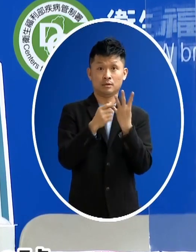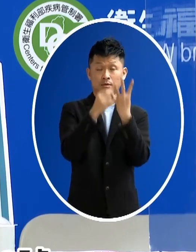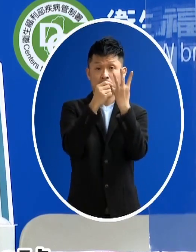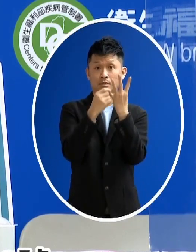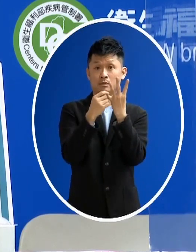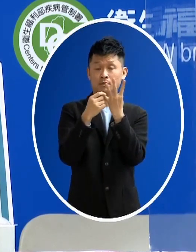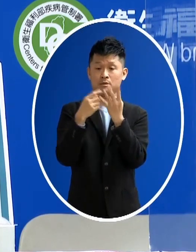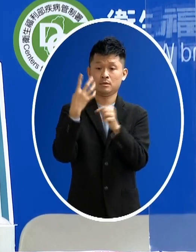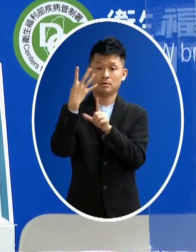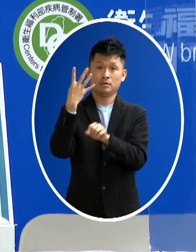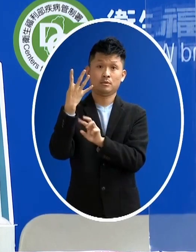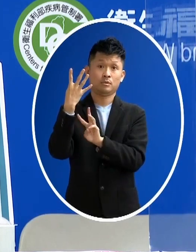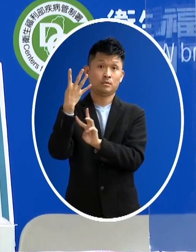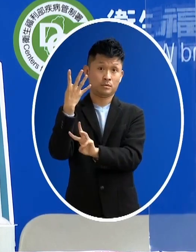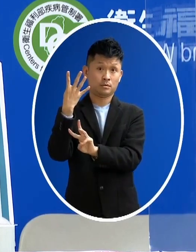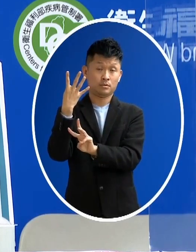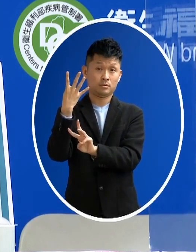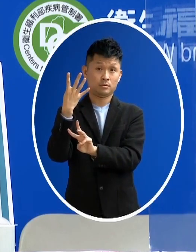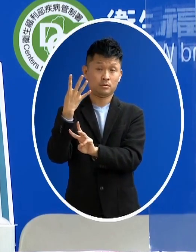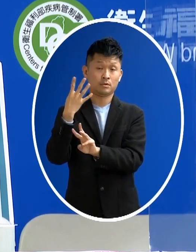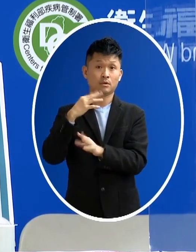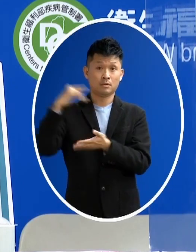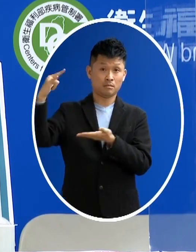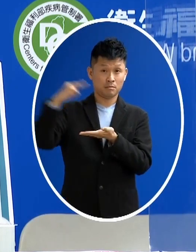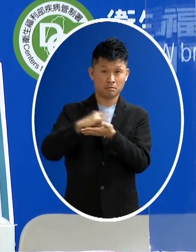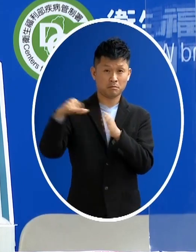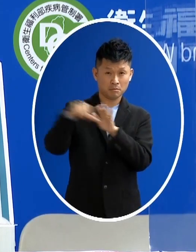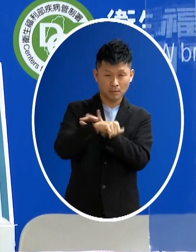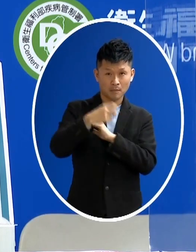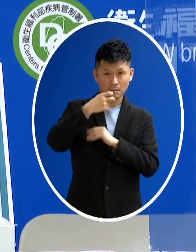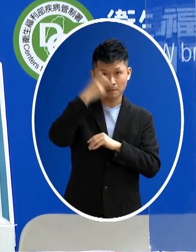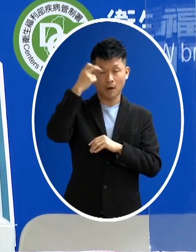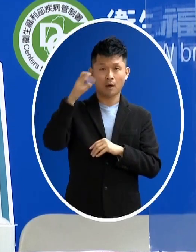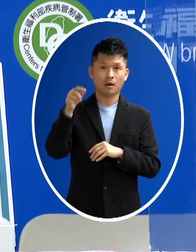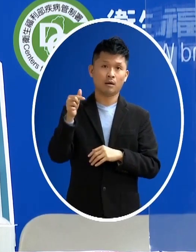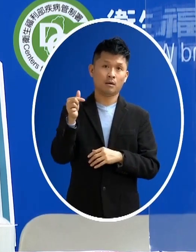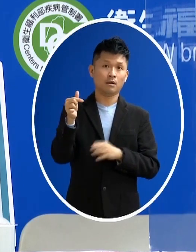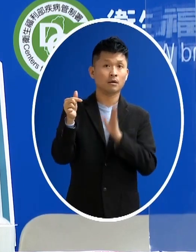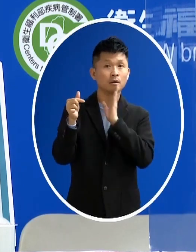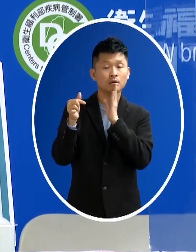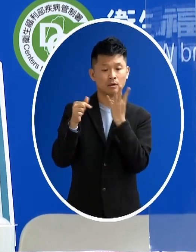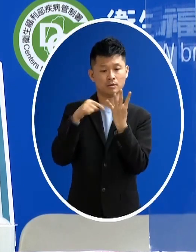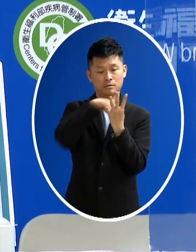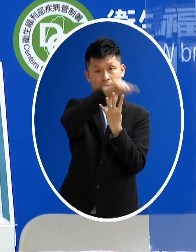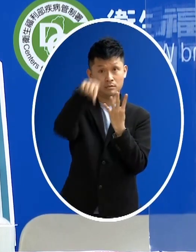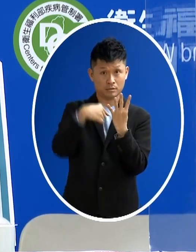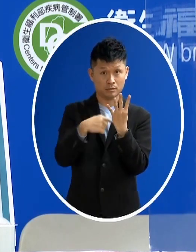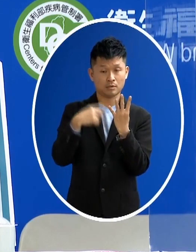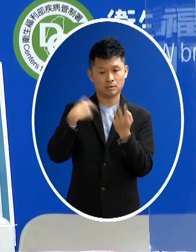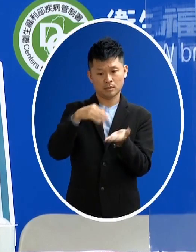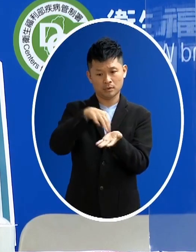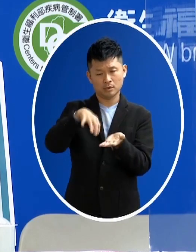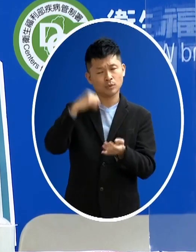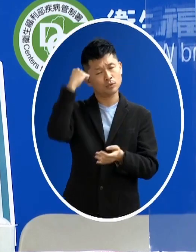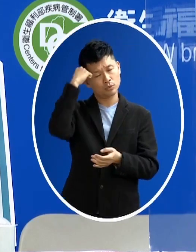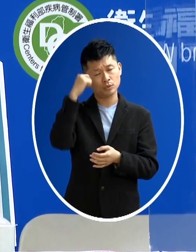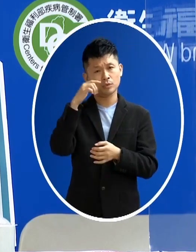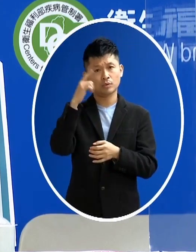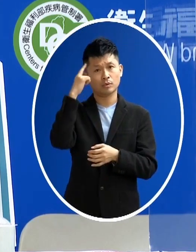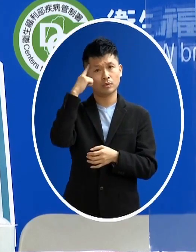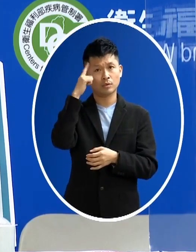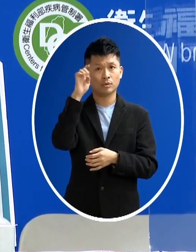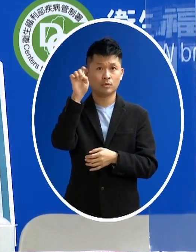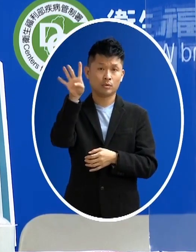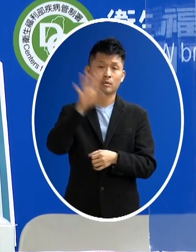4月3号，那时候在进来的时候被确诊过，是阳性，那然后也住院期满，然后好了之